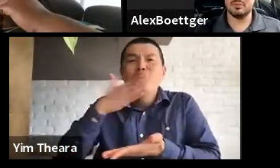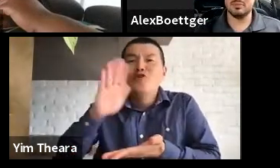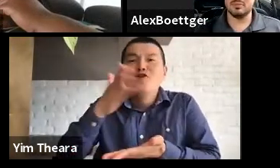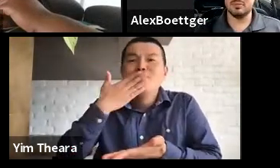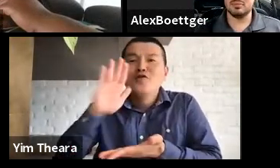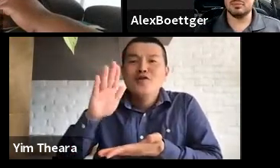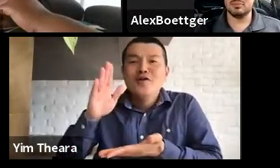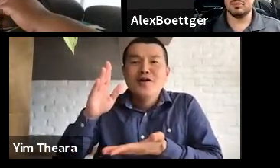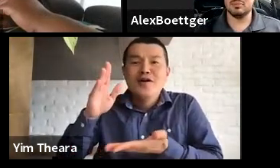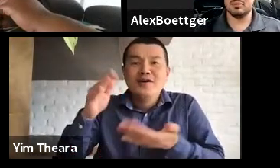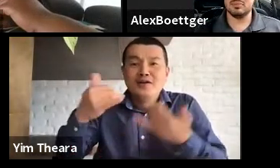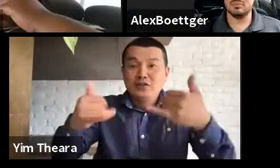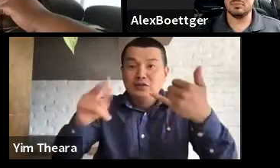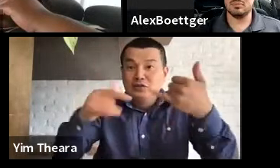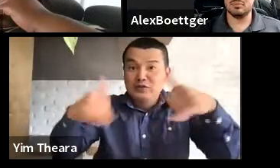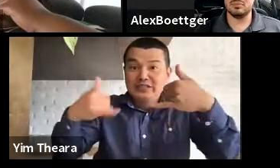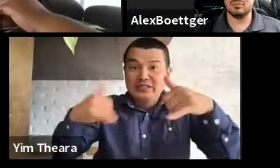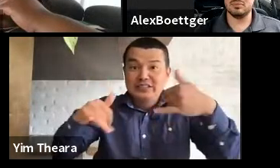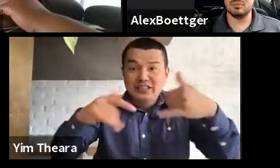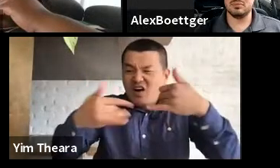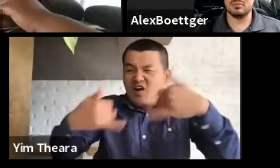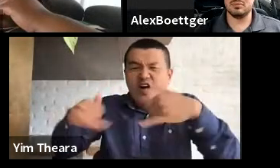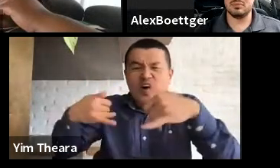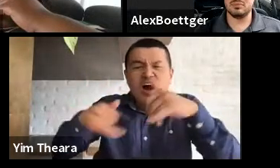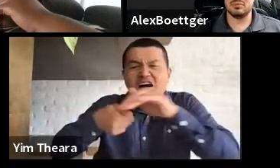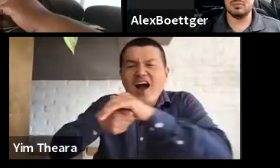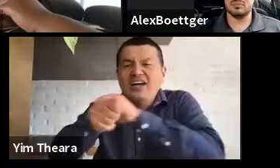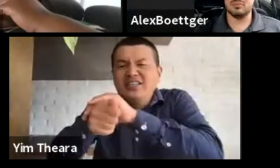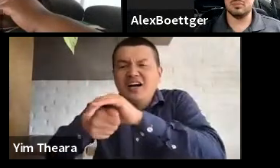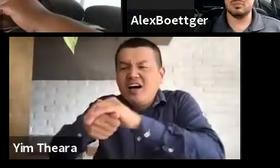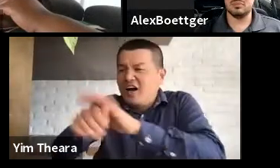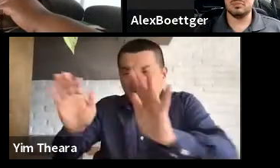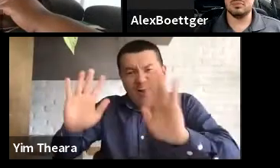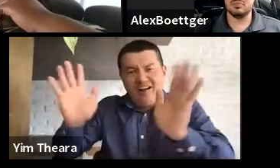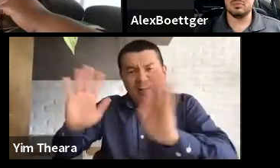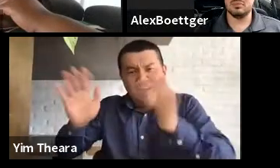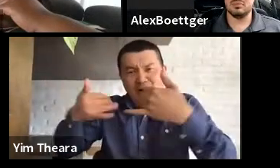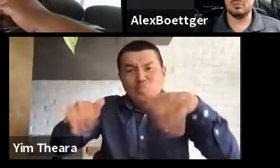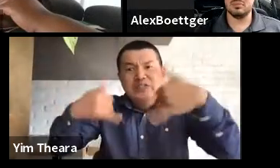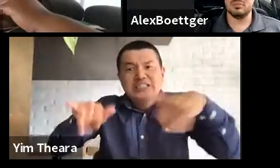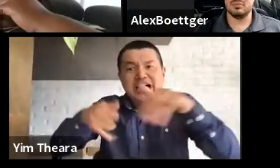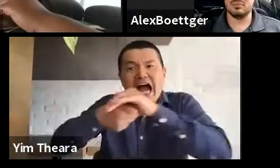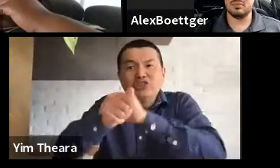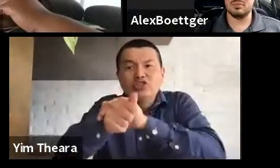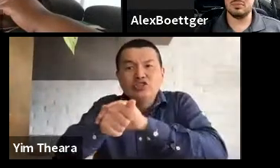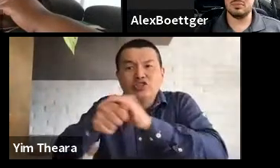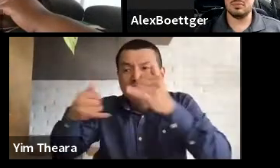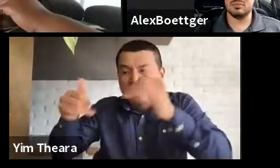Jouets.